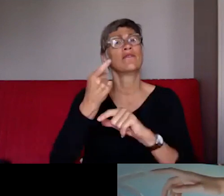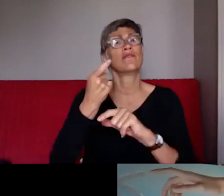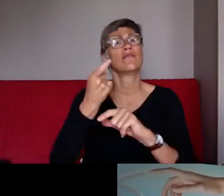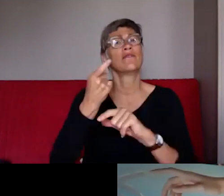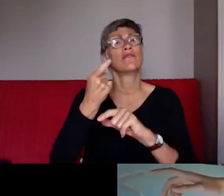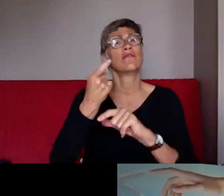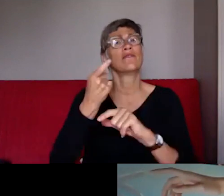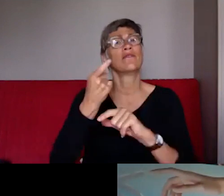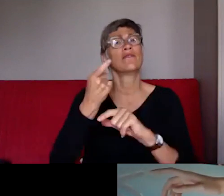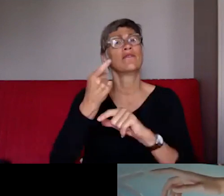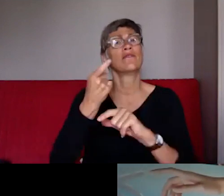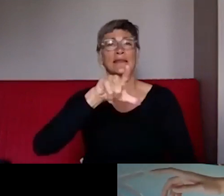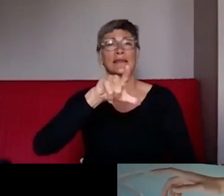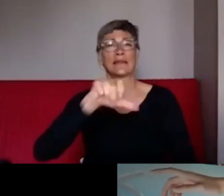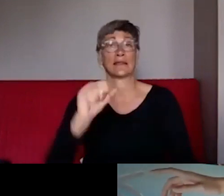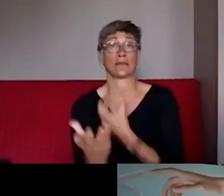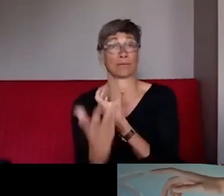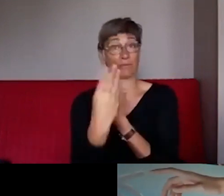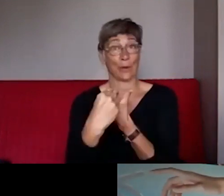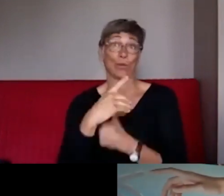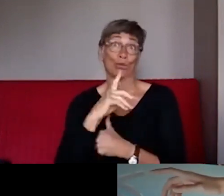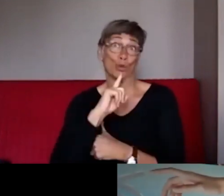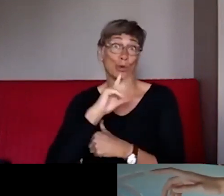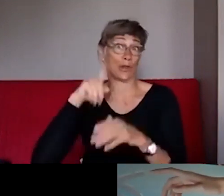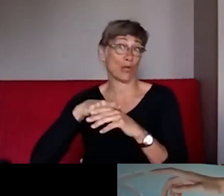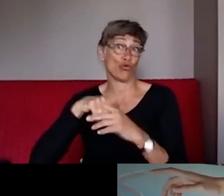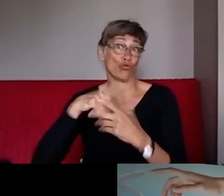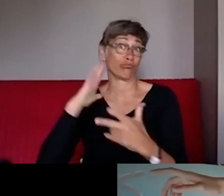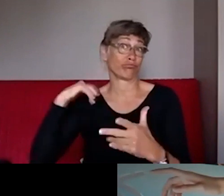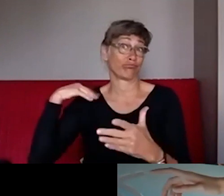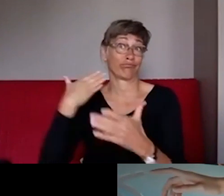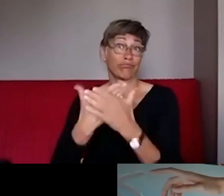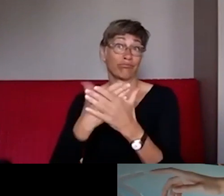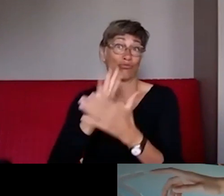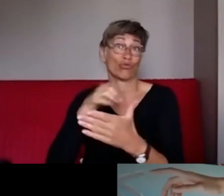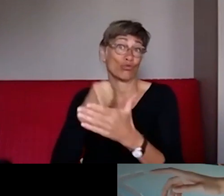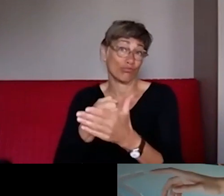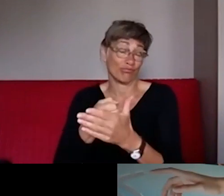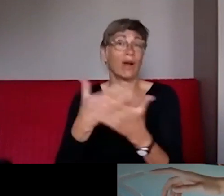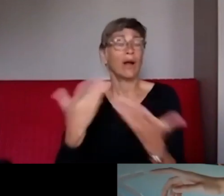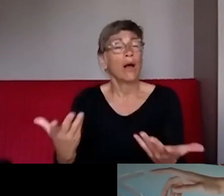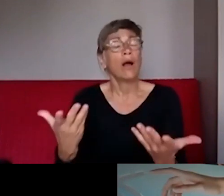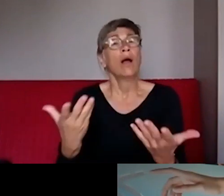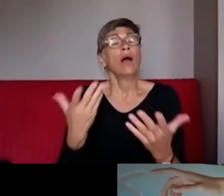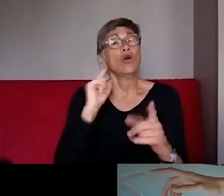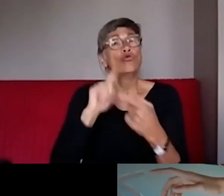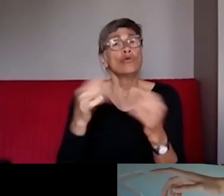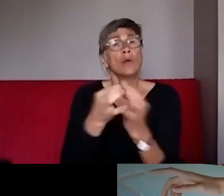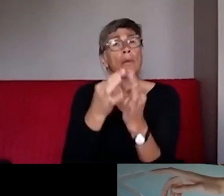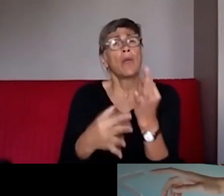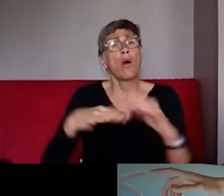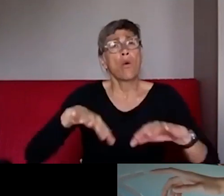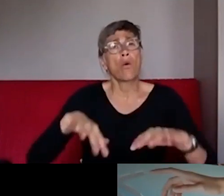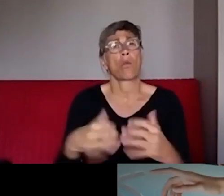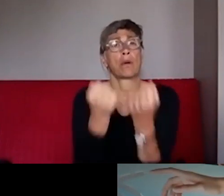parmi nous depuis le début et qui resteront évidemment. Ce sujet sur le bilan de compétences revisité nous a